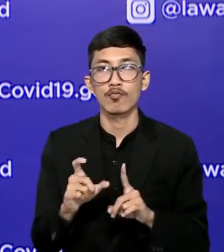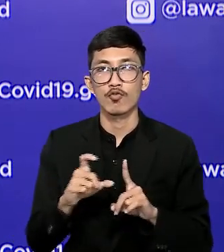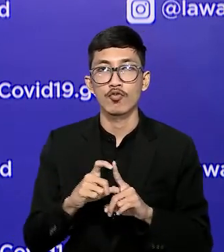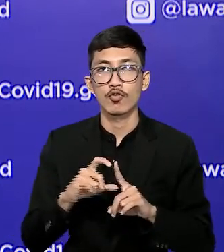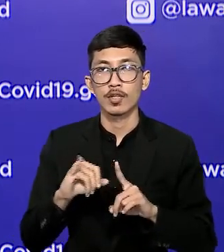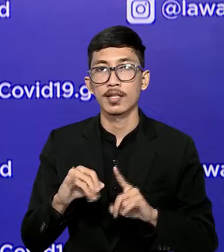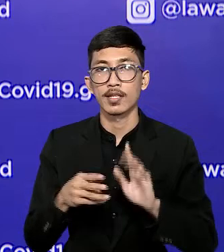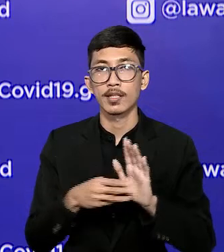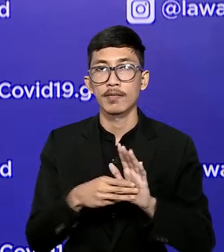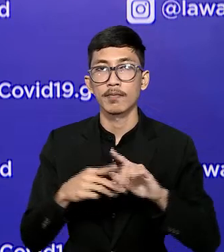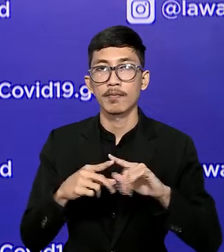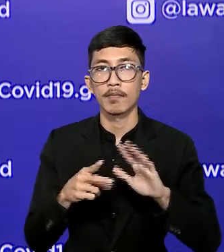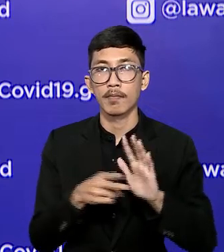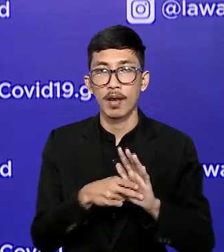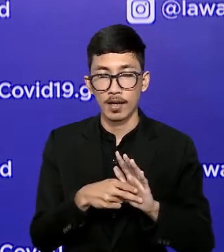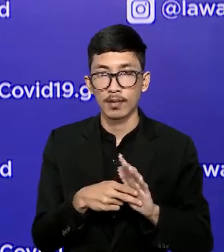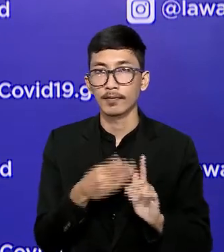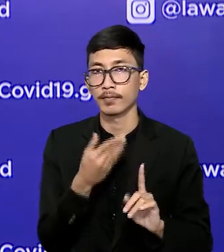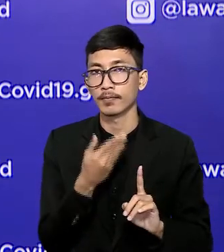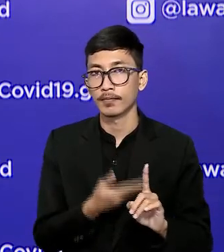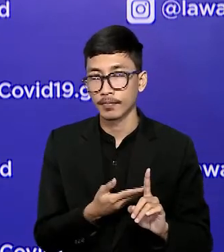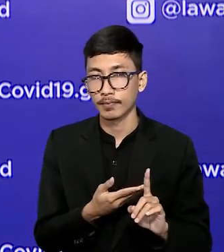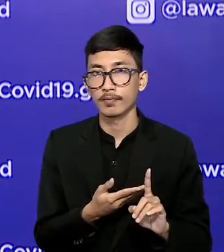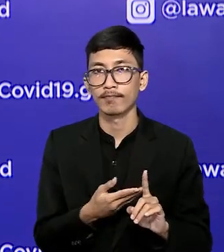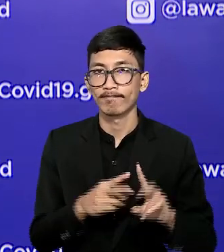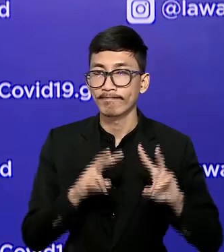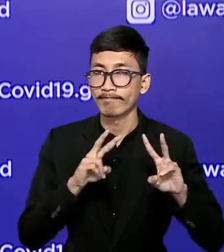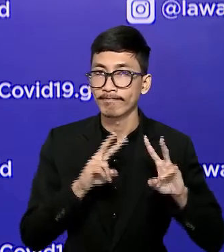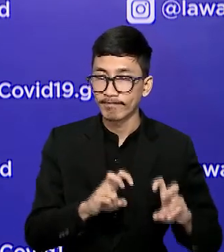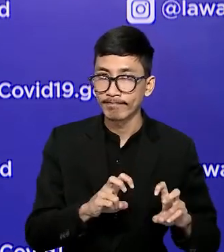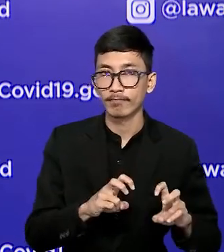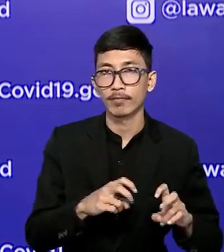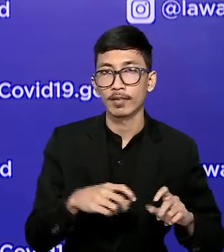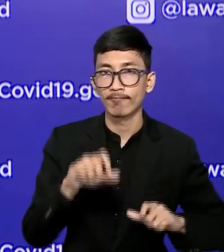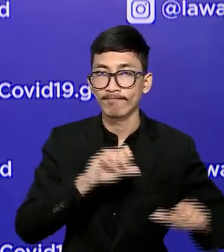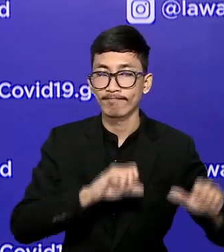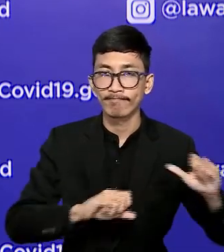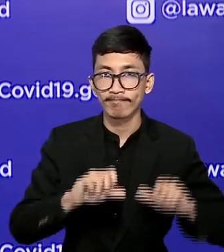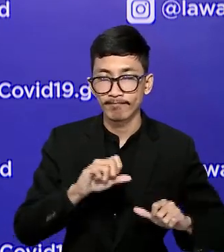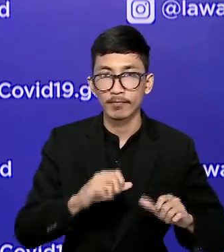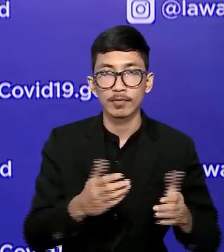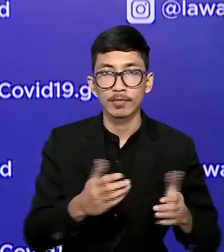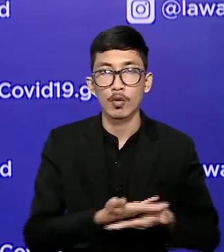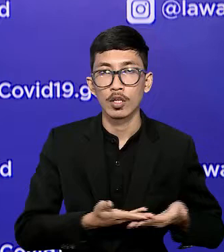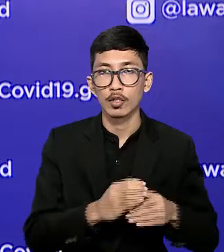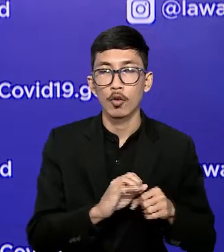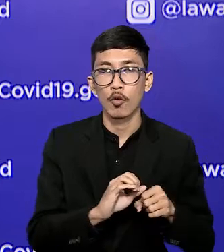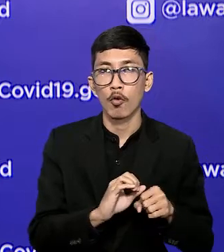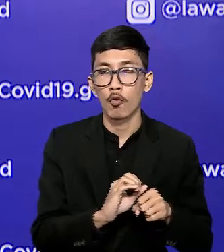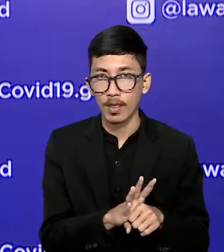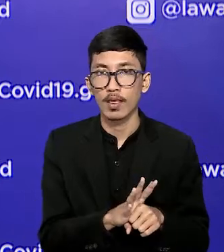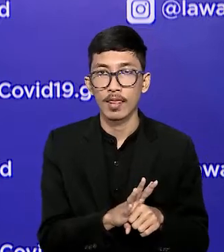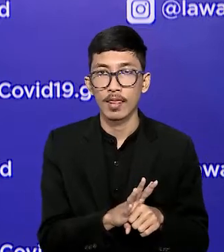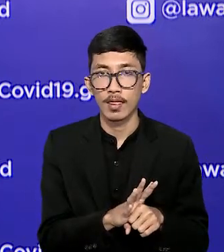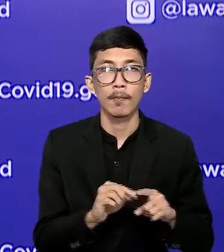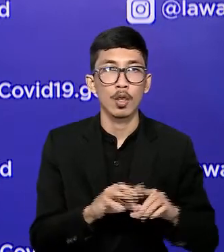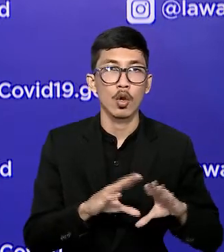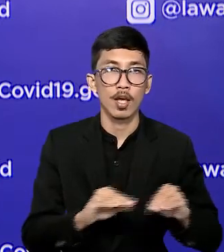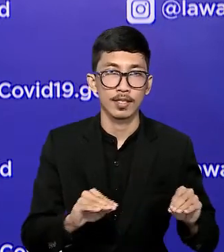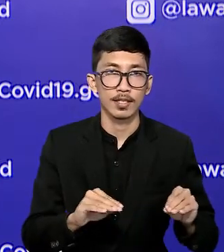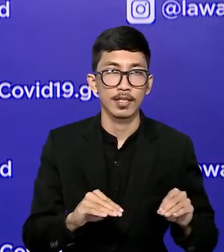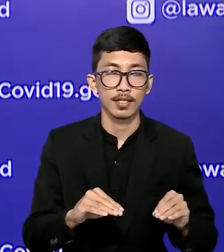spmkk beliau adalah spesialis mikrobiologi klinis anggota bidang penanganan kesehatan dan panel ahli Satgas penanganan